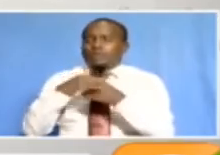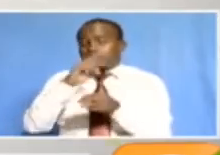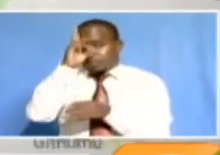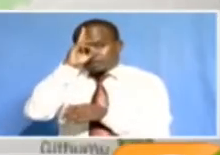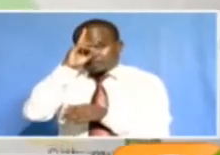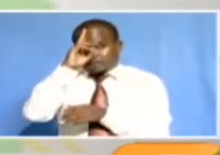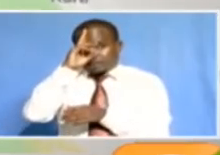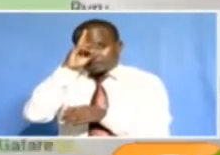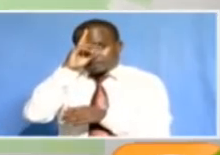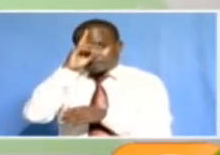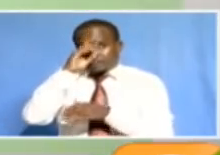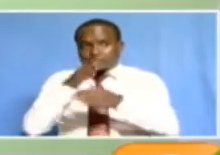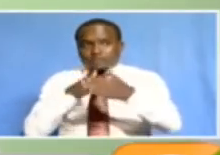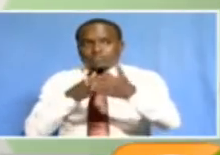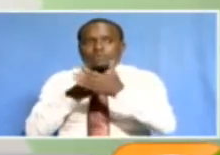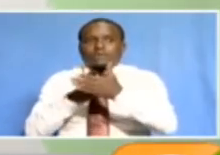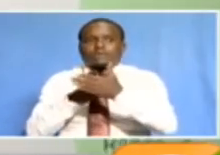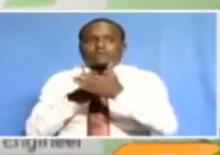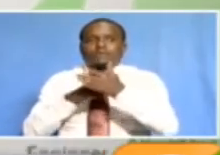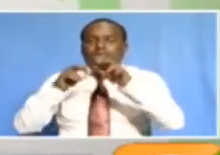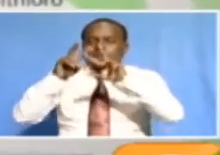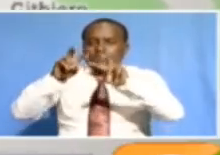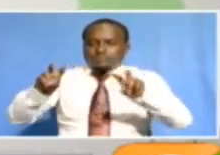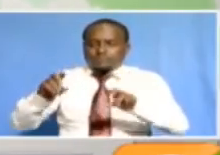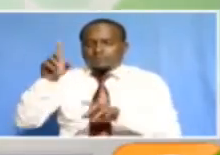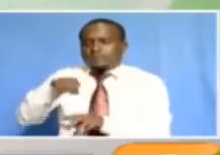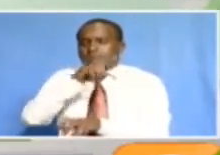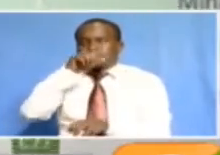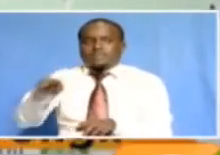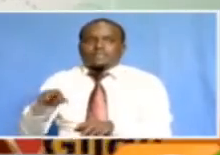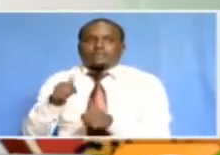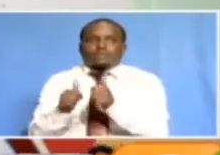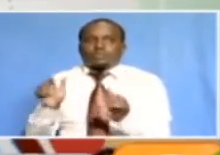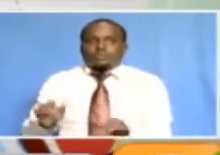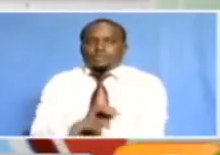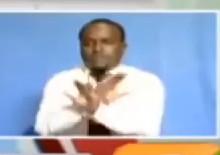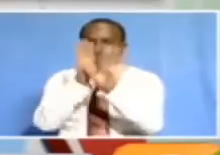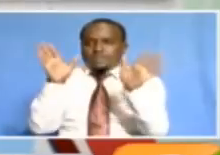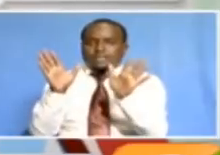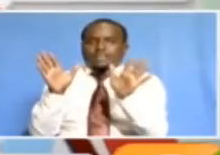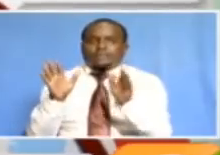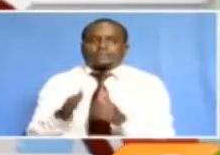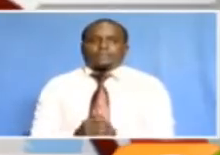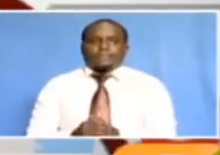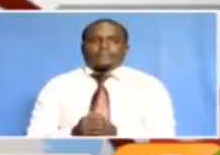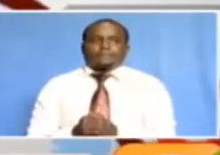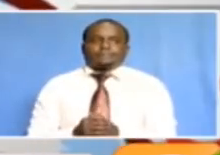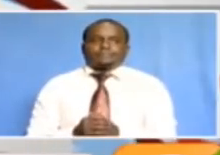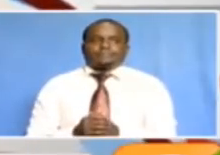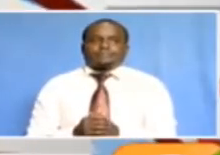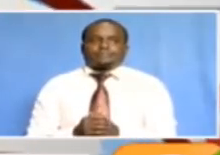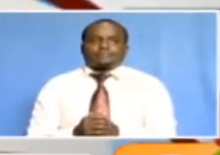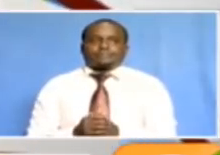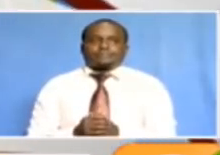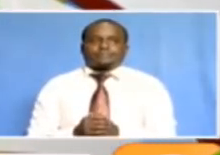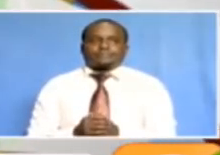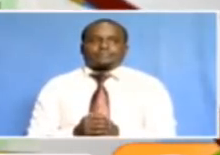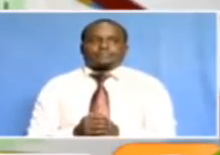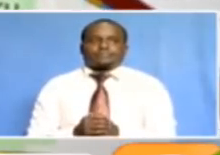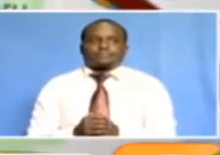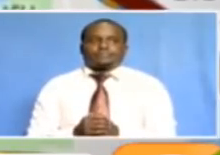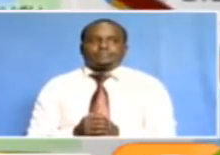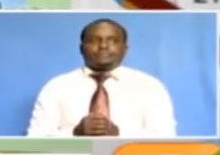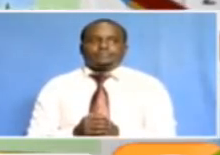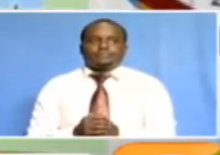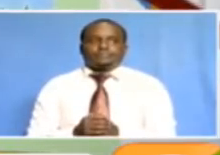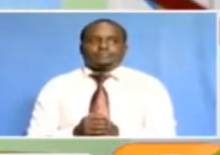usalama kusimamisha na kuyatambua makosa yaliyokuwa wazi kama mchana wa jua? I want to take to